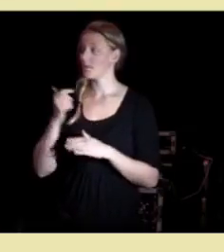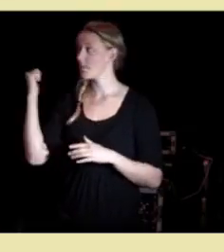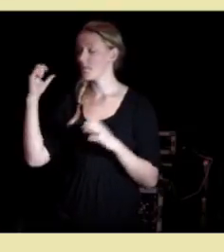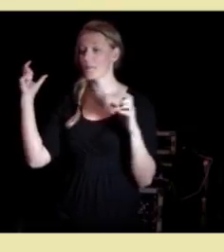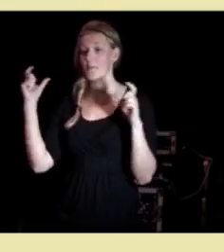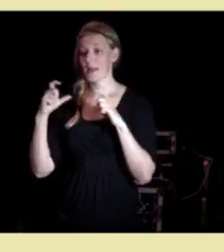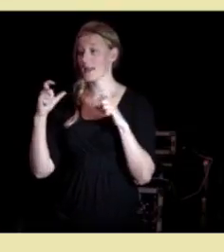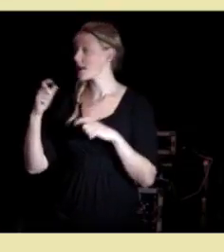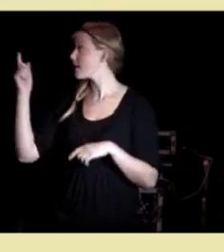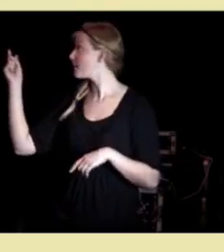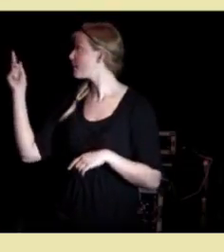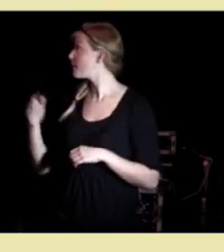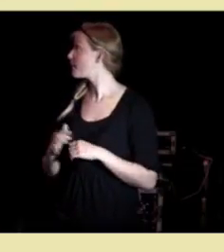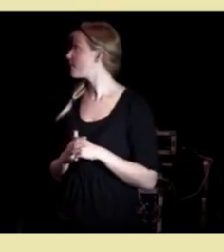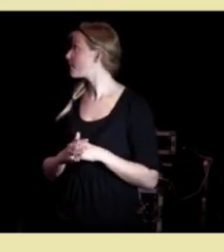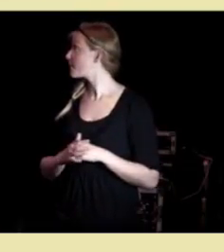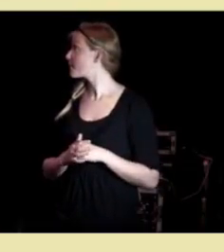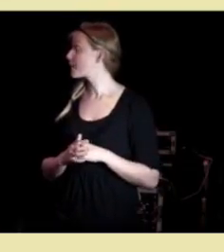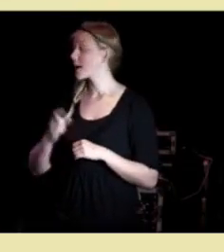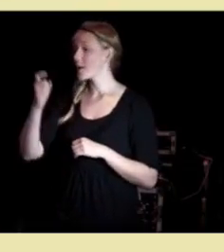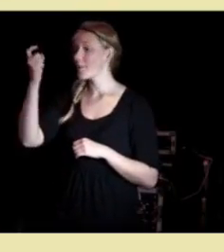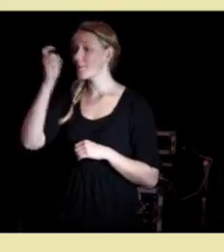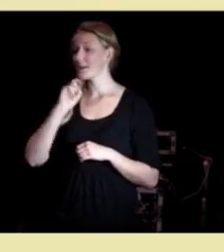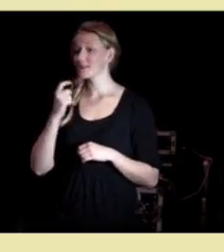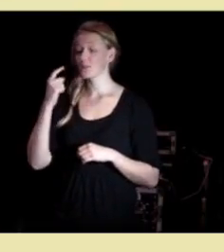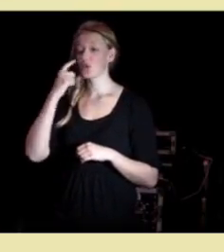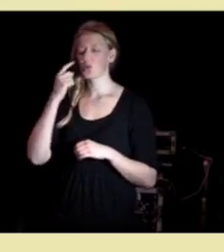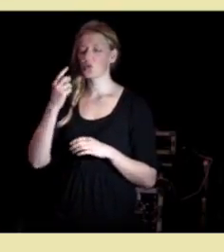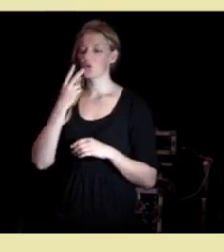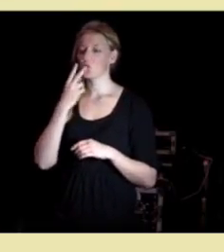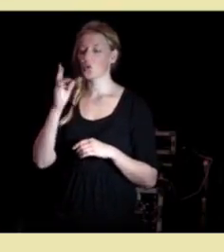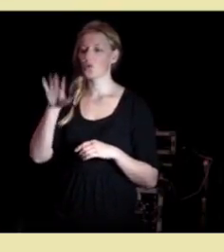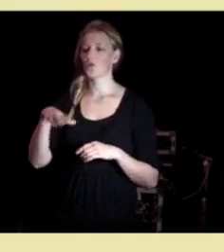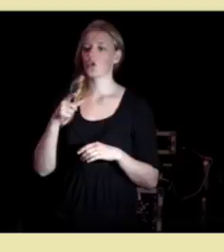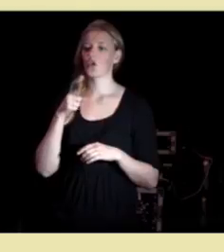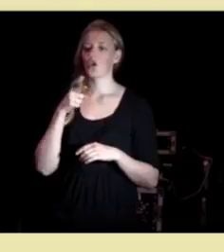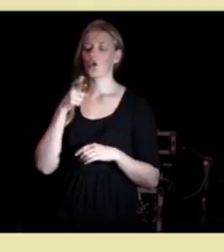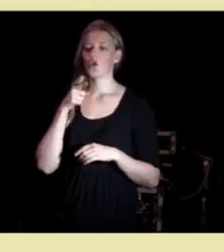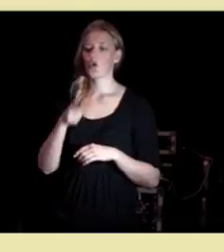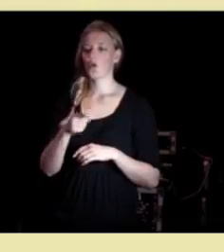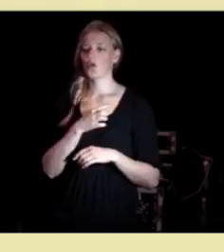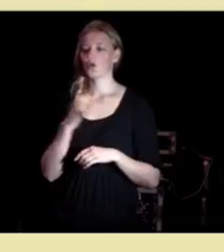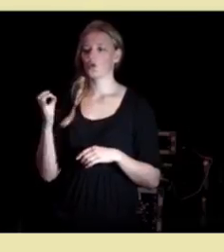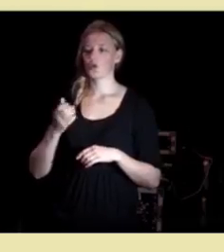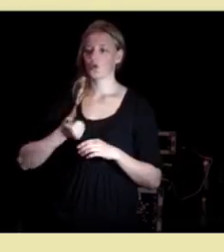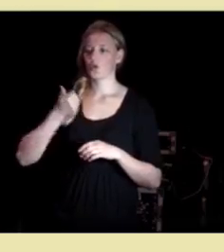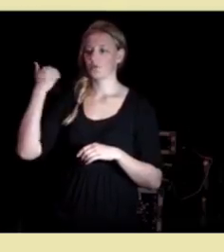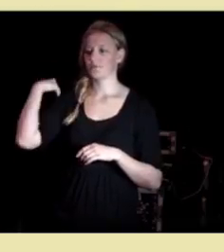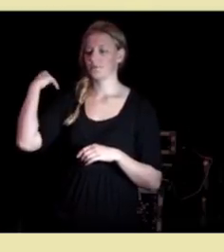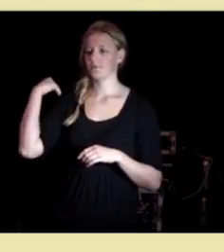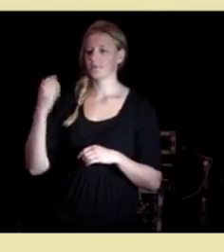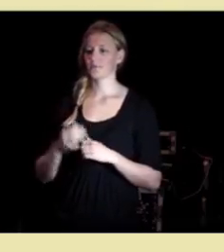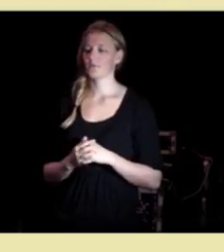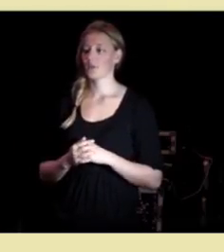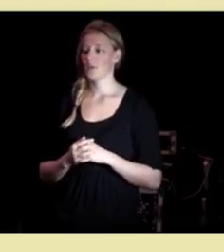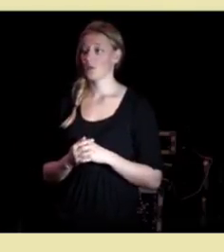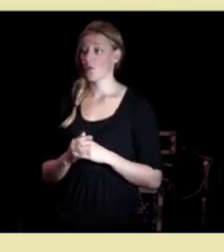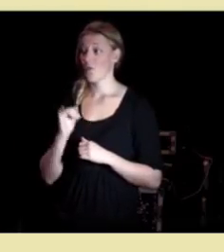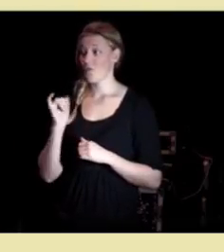som er mennesker sånn som man tror de så ut for 100 000 år siden. Hensikten min med akkurat det, det